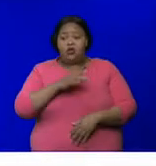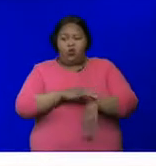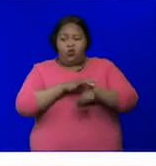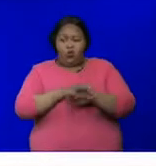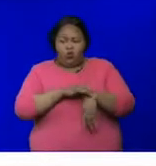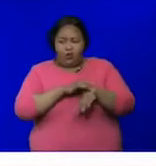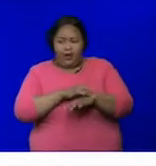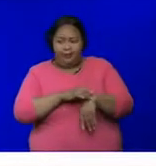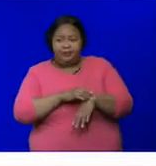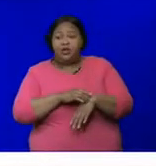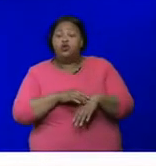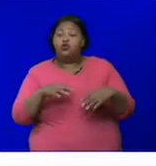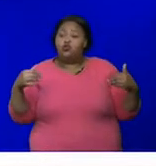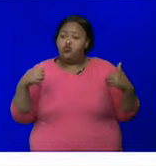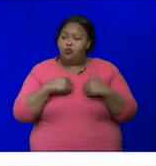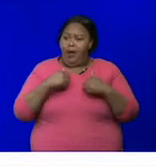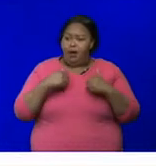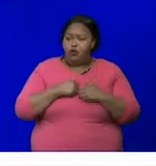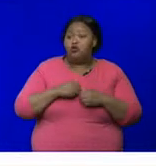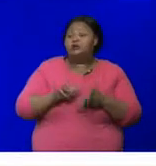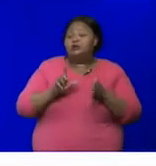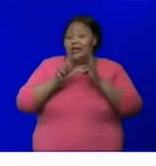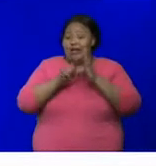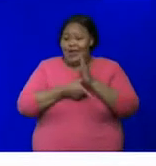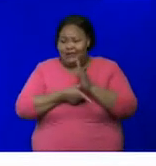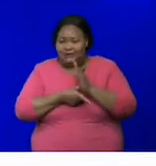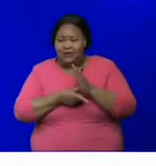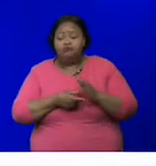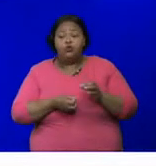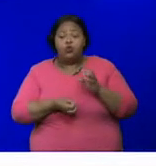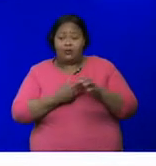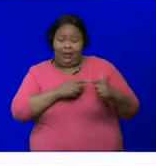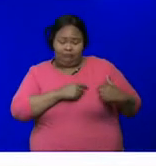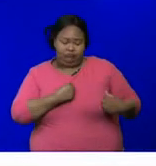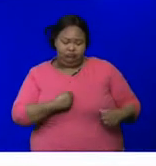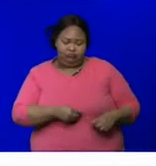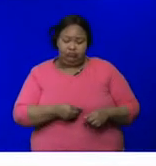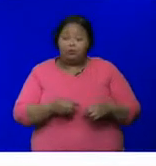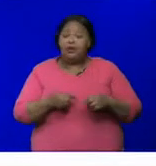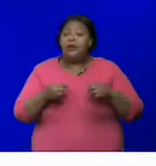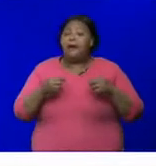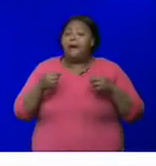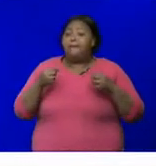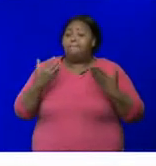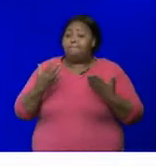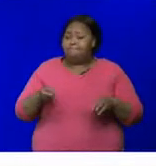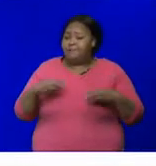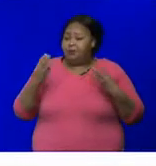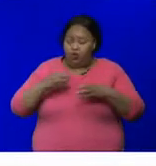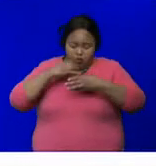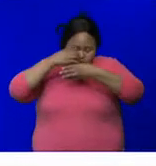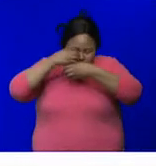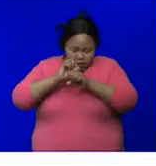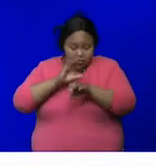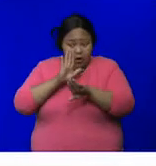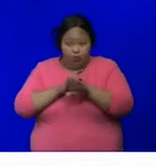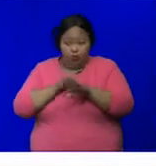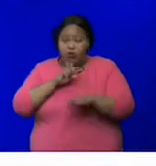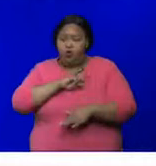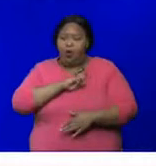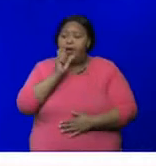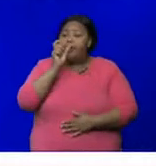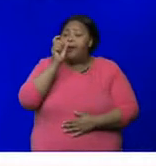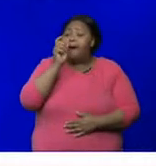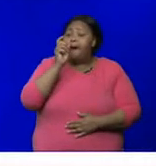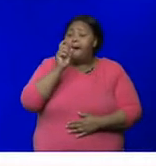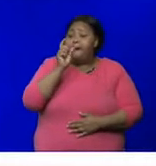kusikhombe kwokuthi labantu bayanza and futhi basatawanza ngoba kuyabonayo ukuthi amunye umuntu uthola ukuthi uyabonakala aphila nema